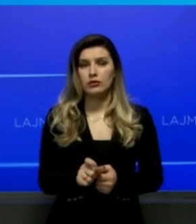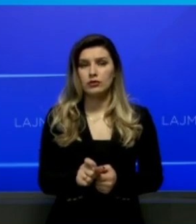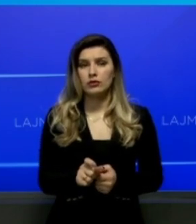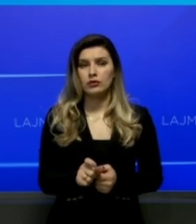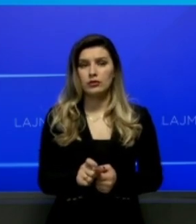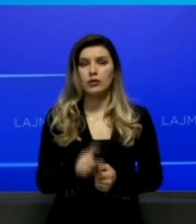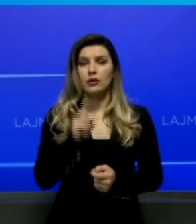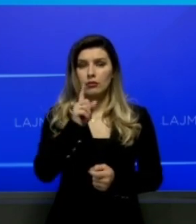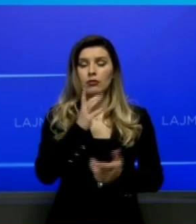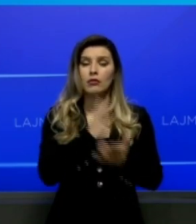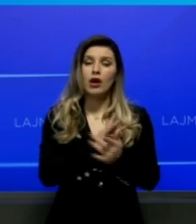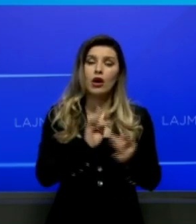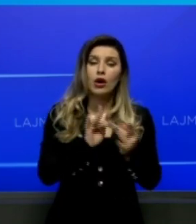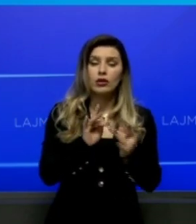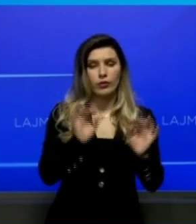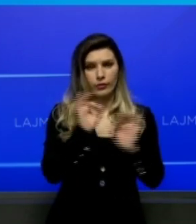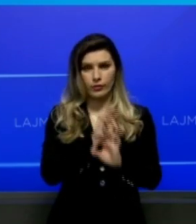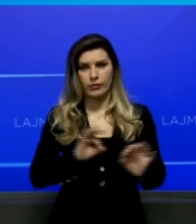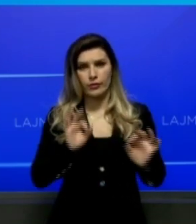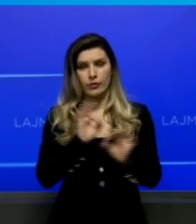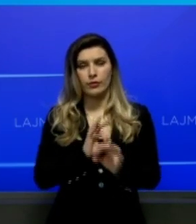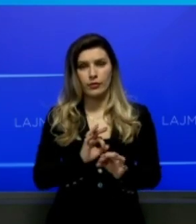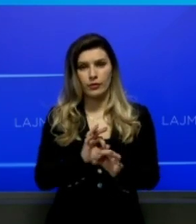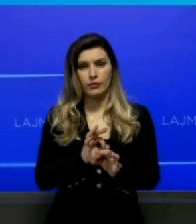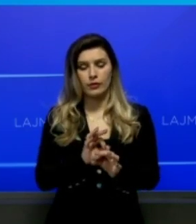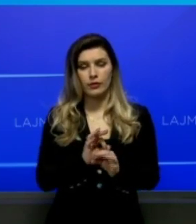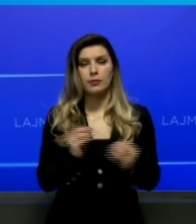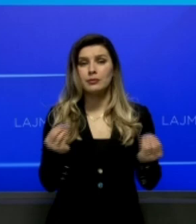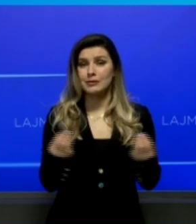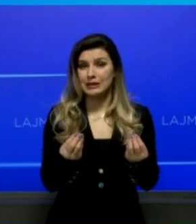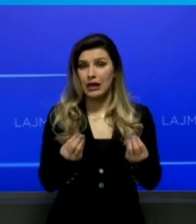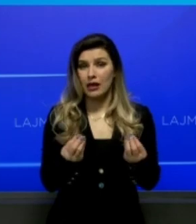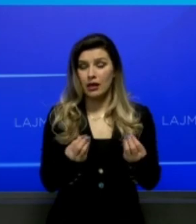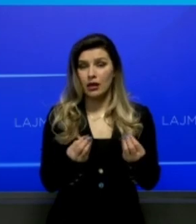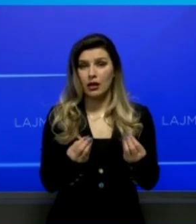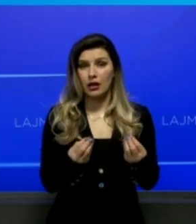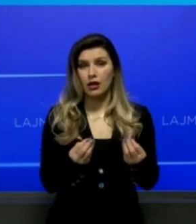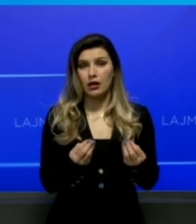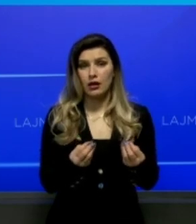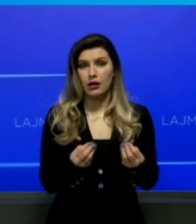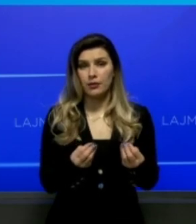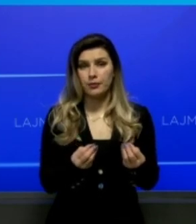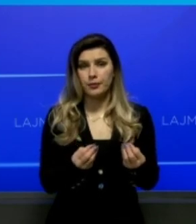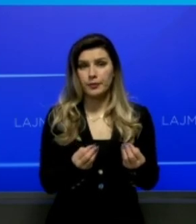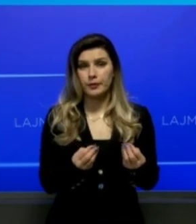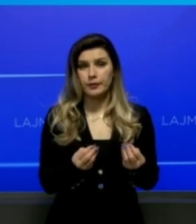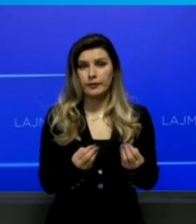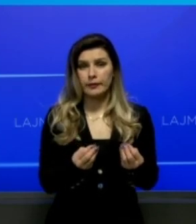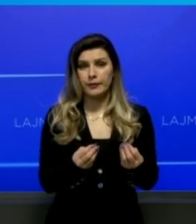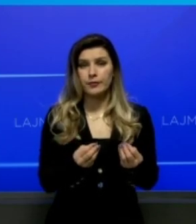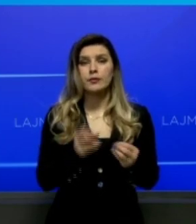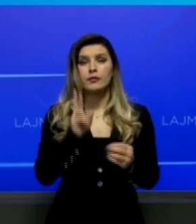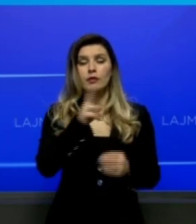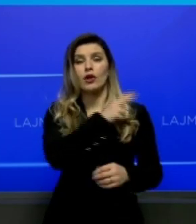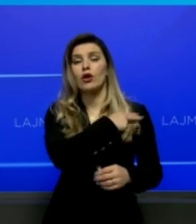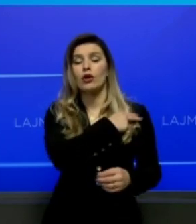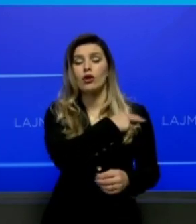Por nuk kom pos kontakte me to, sepse via komanduse ka qenë ndome.